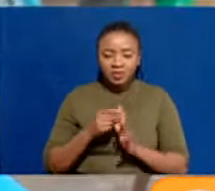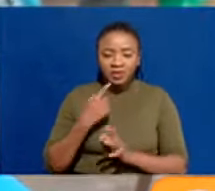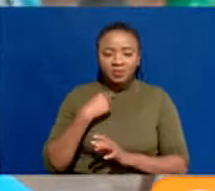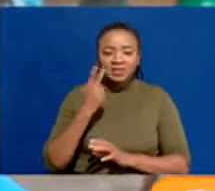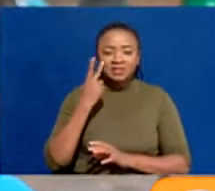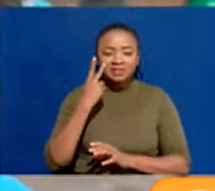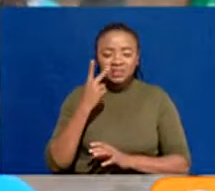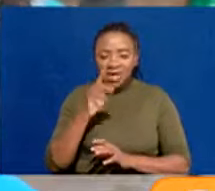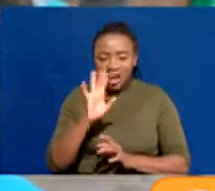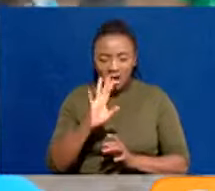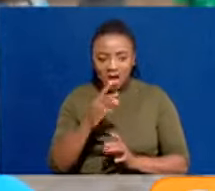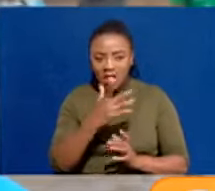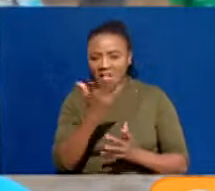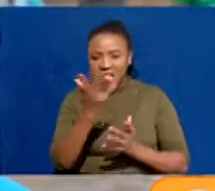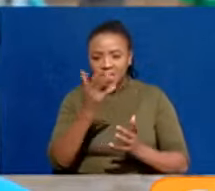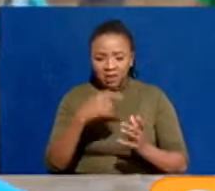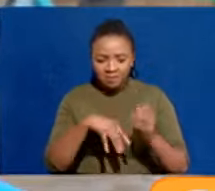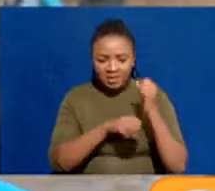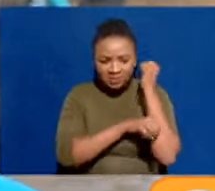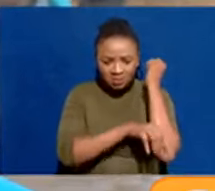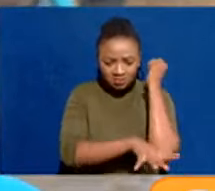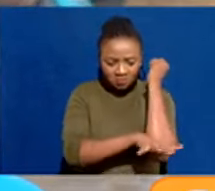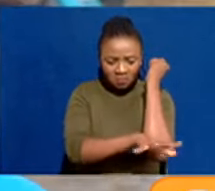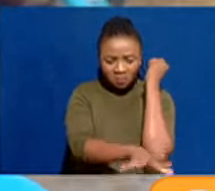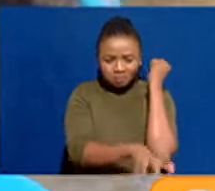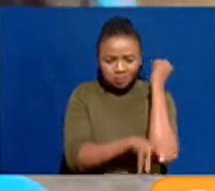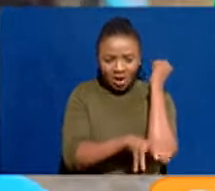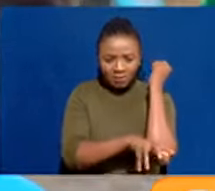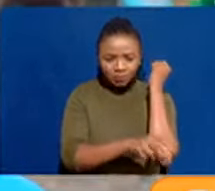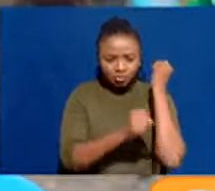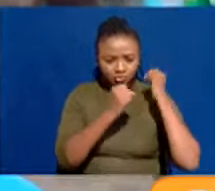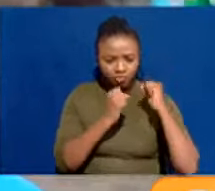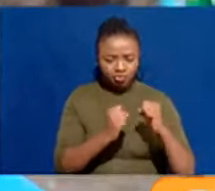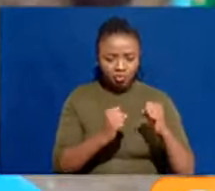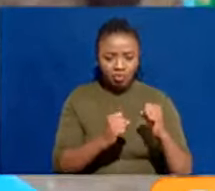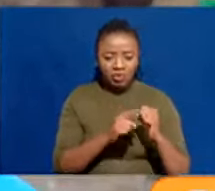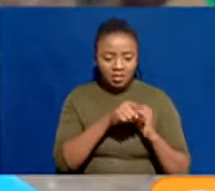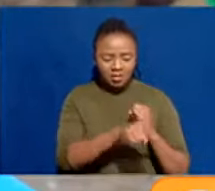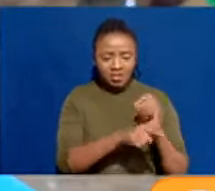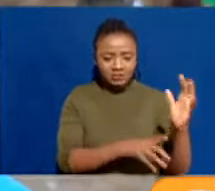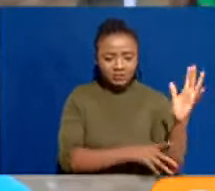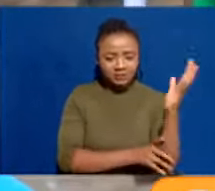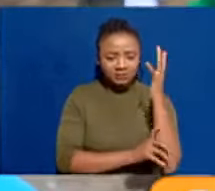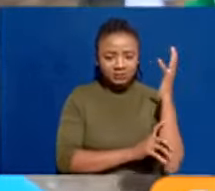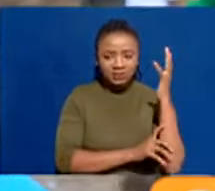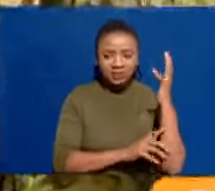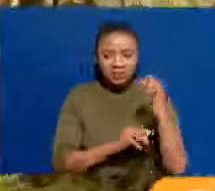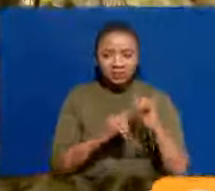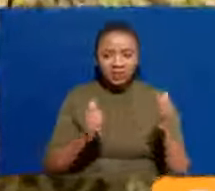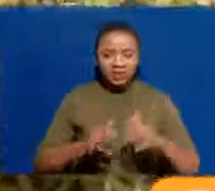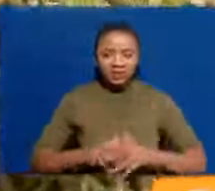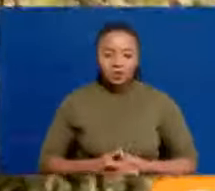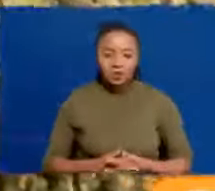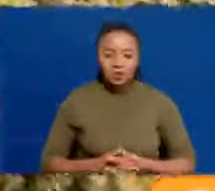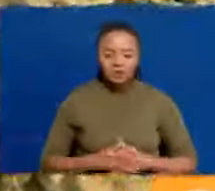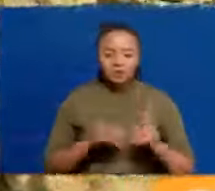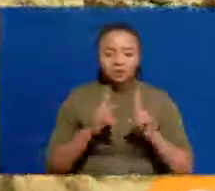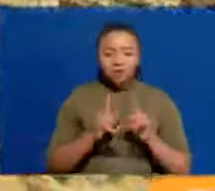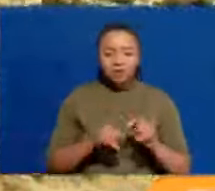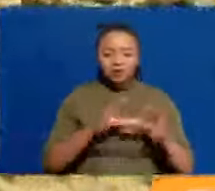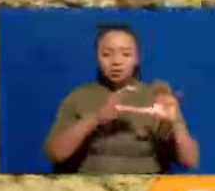juu, ila mikoko ina mizizi mikubwa mikubwa pale chini, pia inaiweka ile hewaka. Pande wa